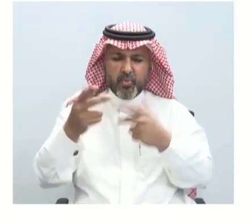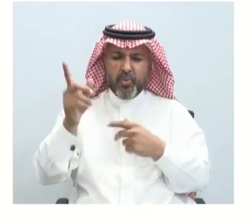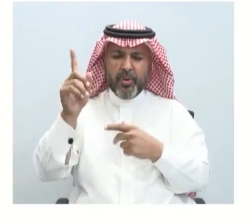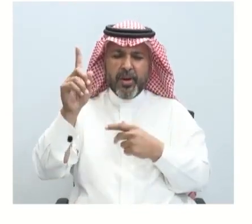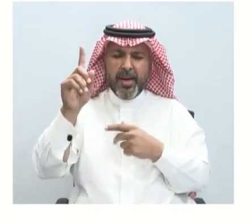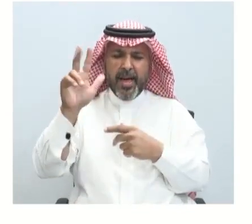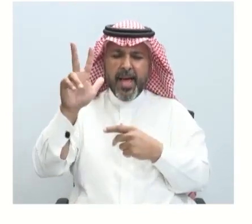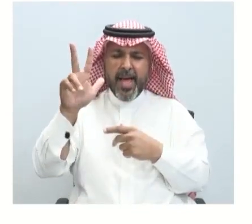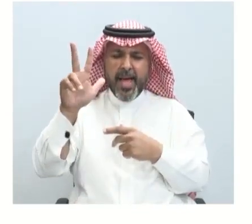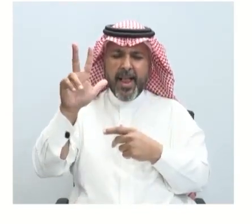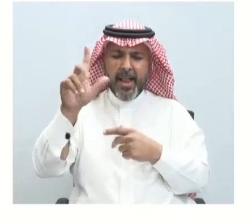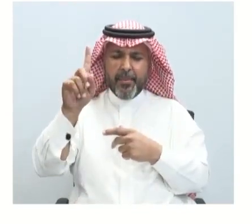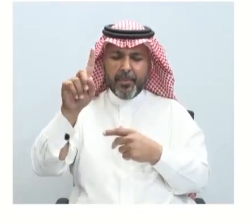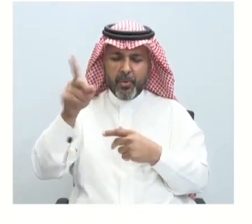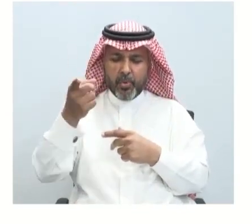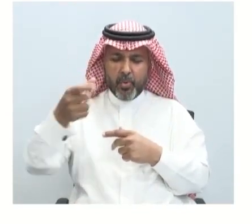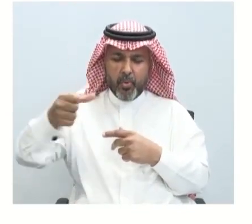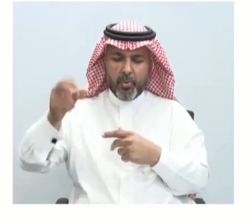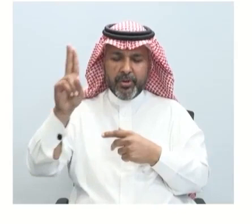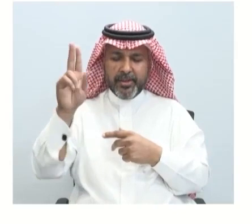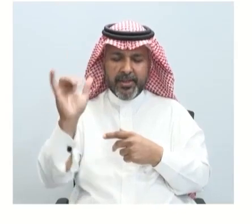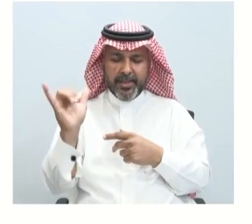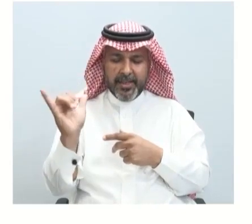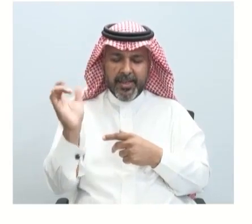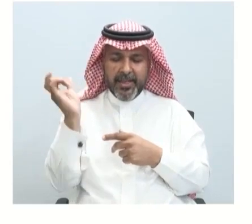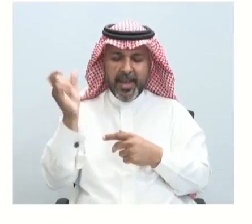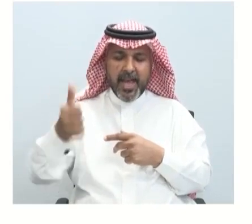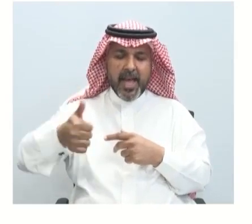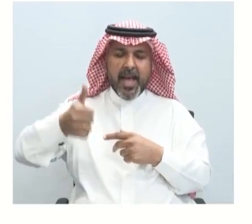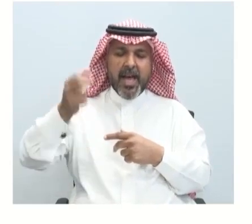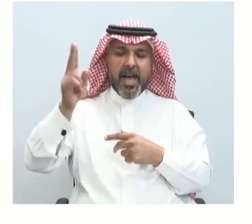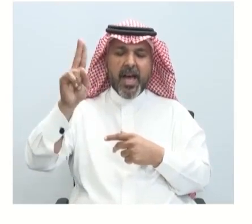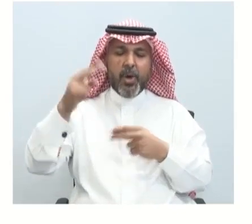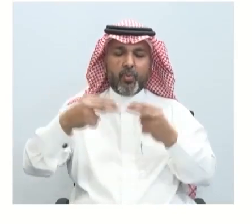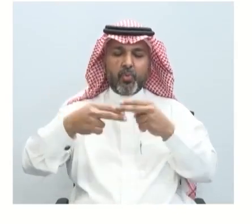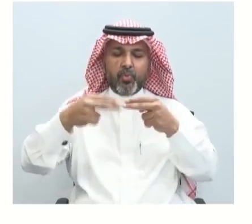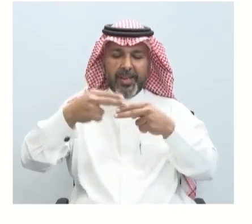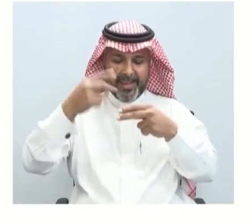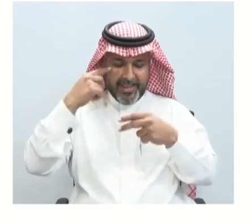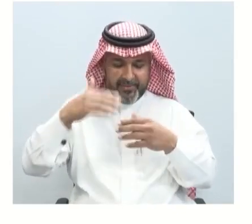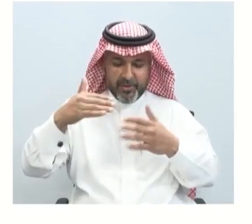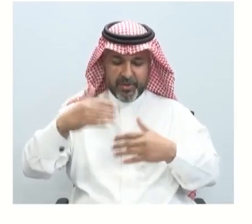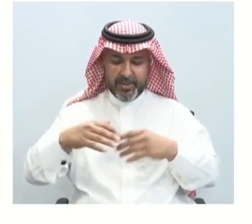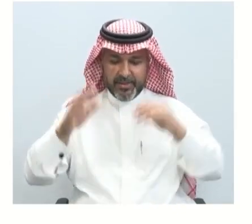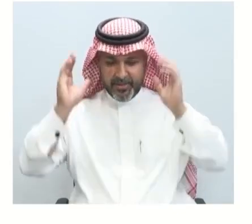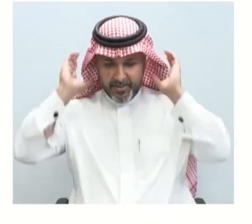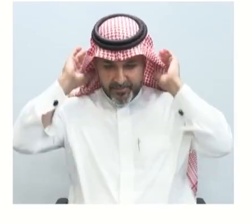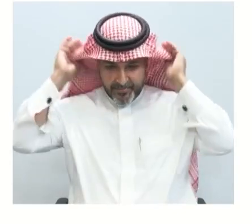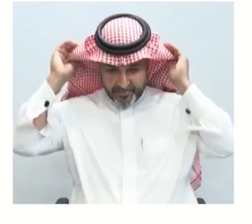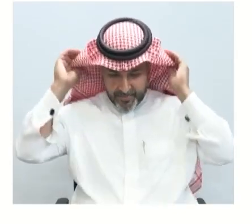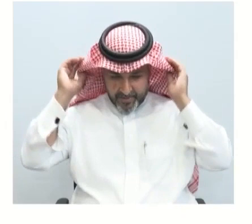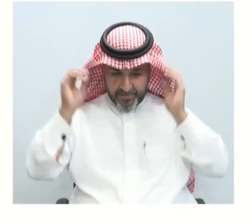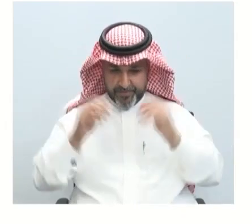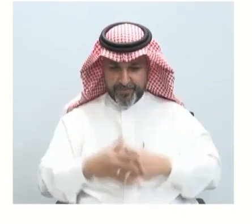الغلاف هذا النووي متواجد اذا في الطور البيني ما الذي حدث يتضاعف الدي ان نحن جميعا تعلمنا انه في مرحله الاس او مرحله تضاعف